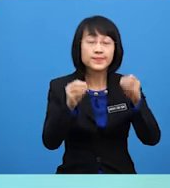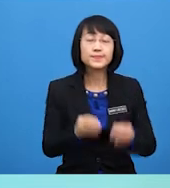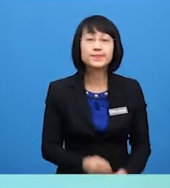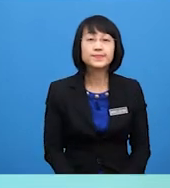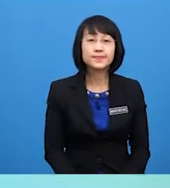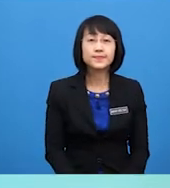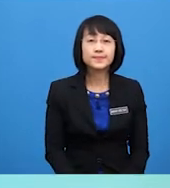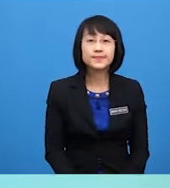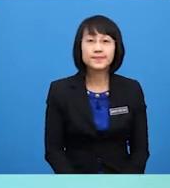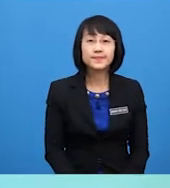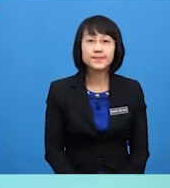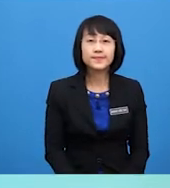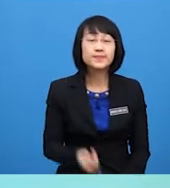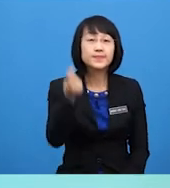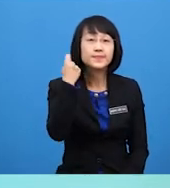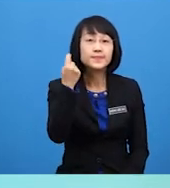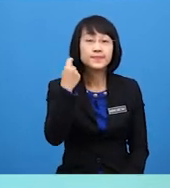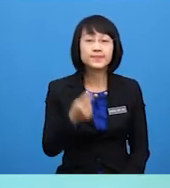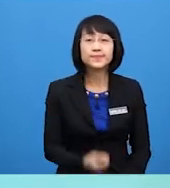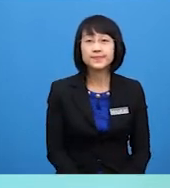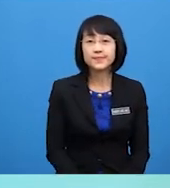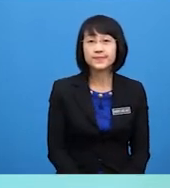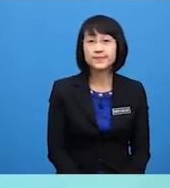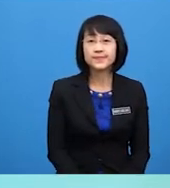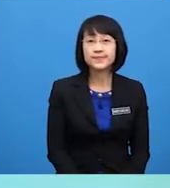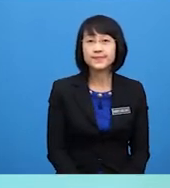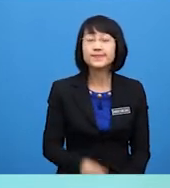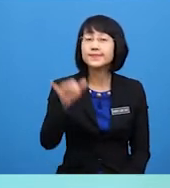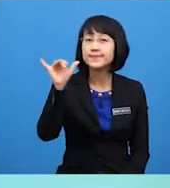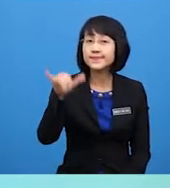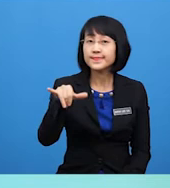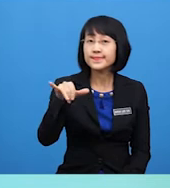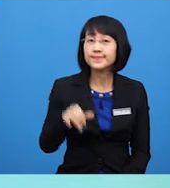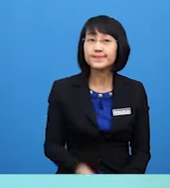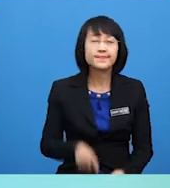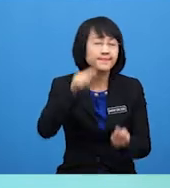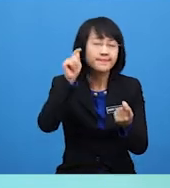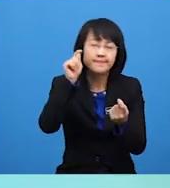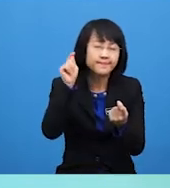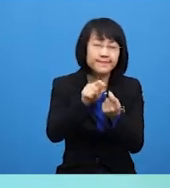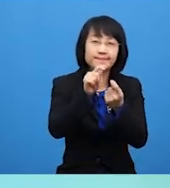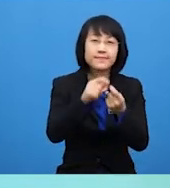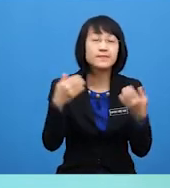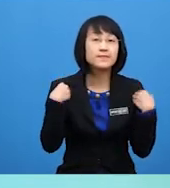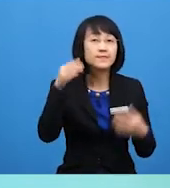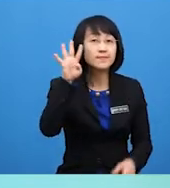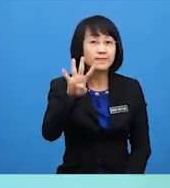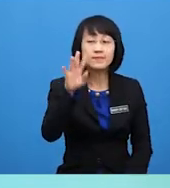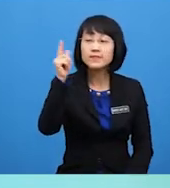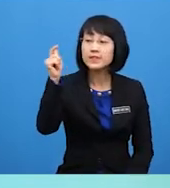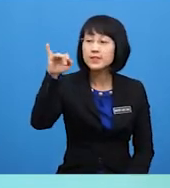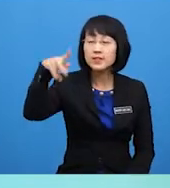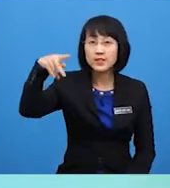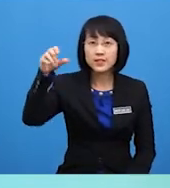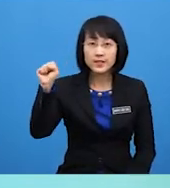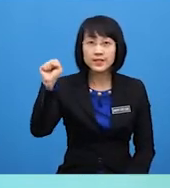sesi pembelajaran kita sebentar tadi? Ya, tepat sekali. Ada 4